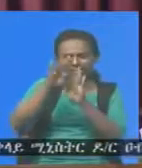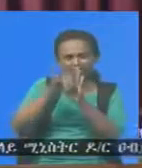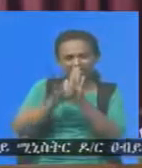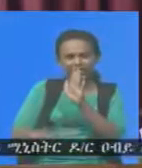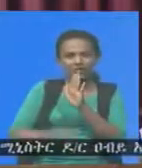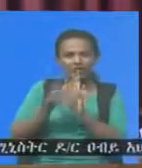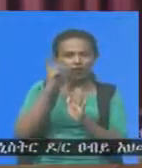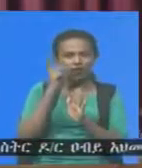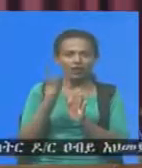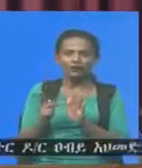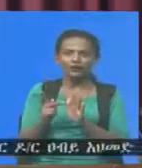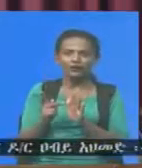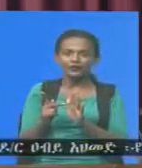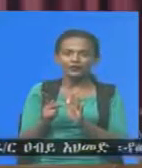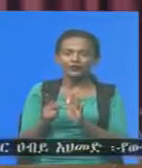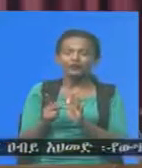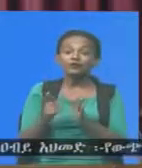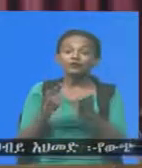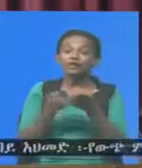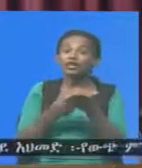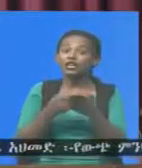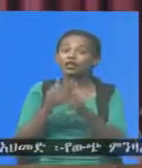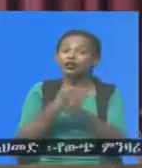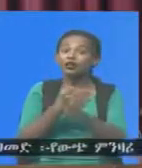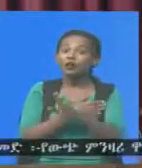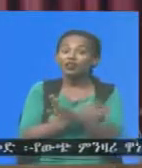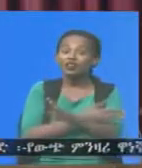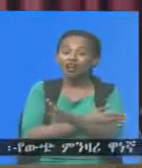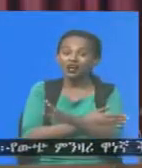ይታያል። ይሄን ማስተካከል